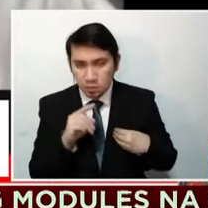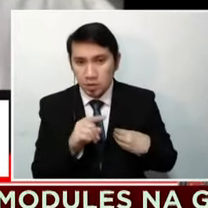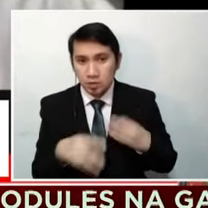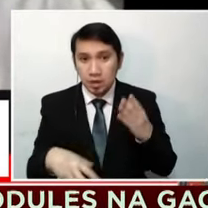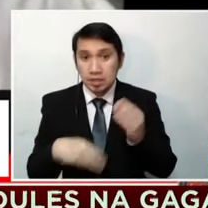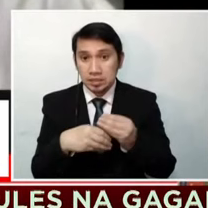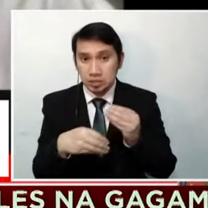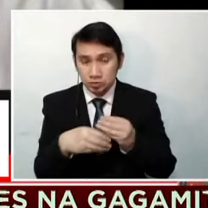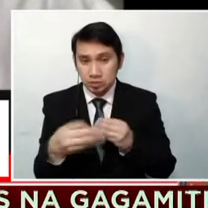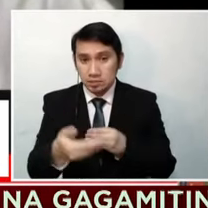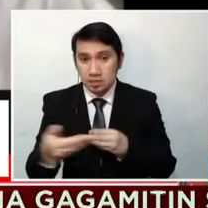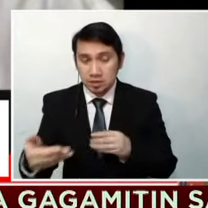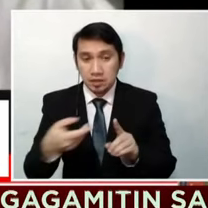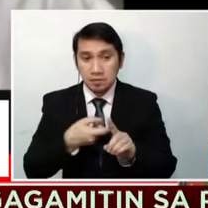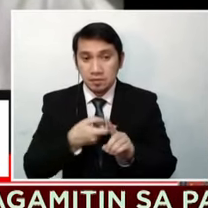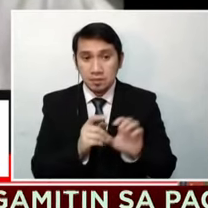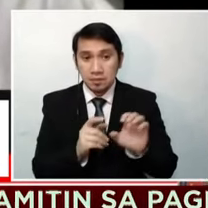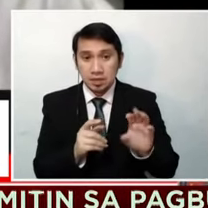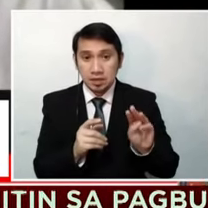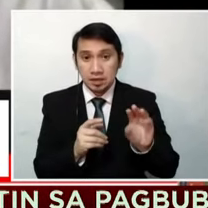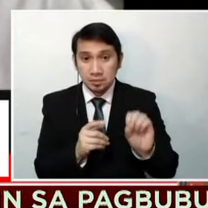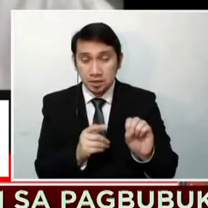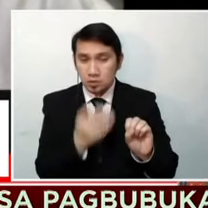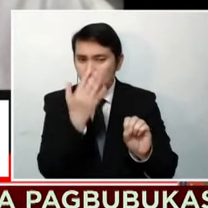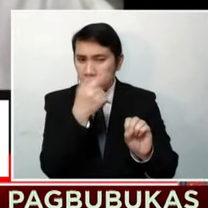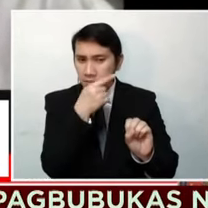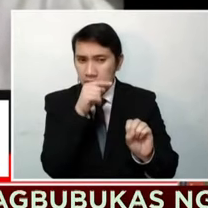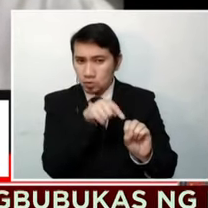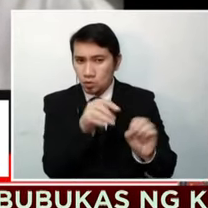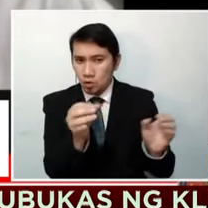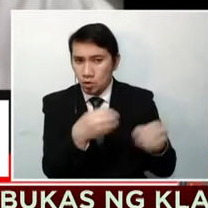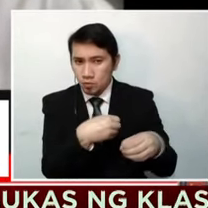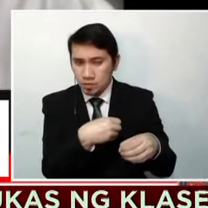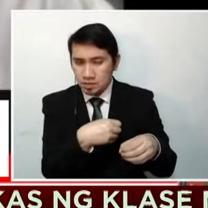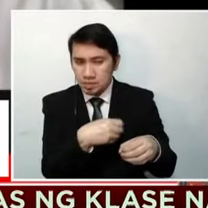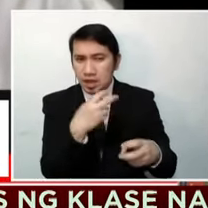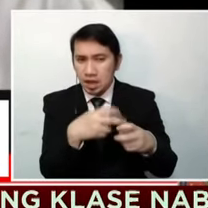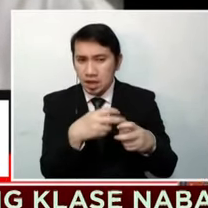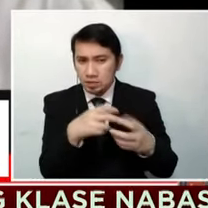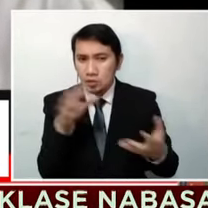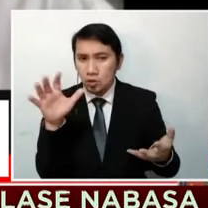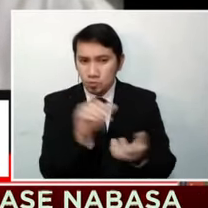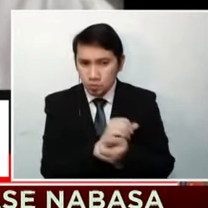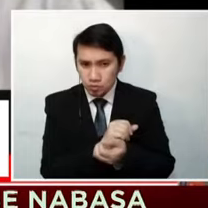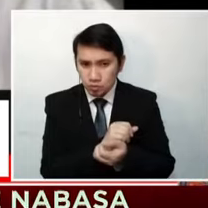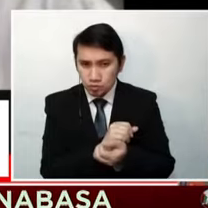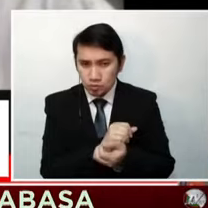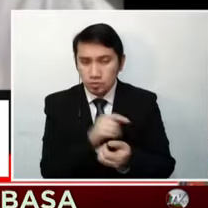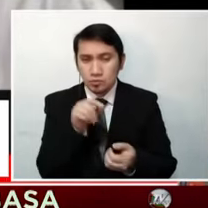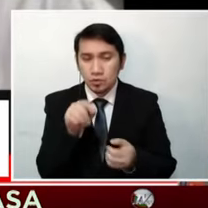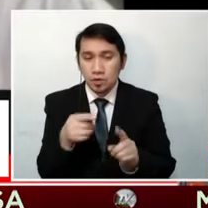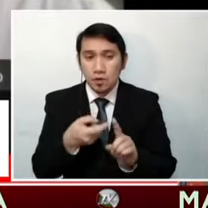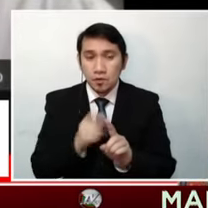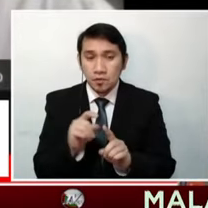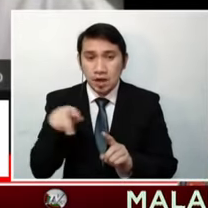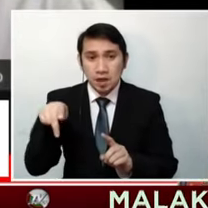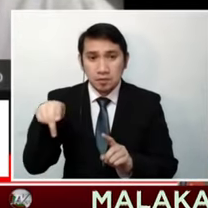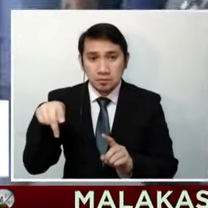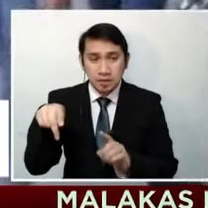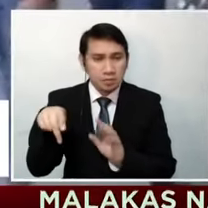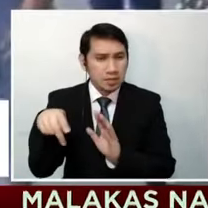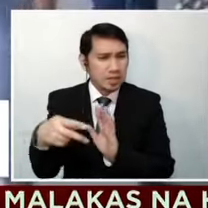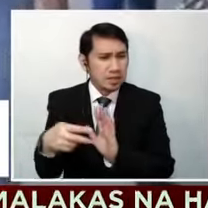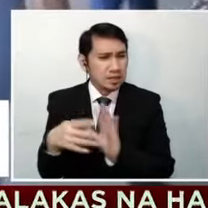mula sa EMS dahil nahirapan ang ahensya na ubusin ang mga naunang stock ng face mask mula sa Pharmaly Pharmaceutical